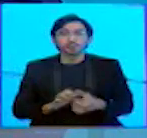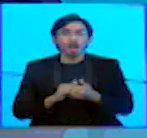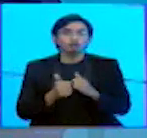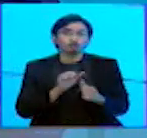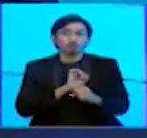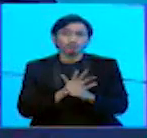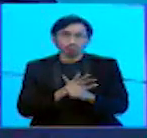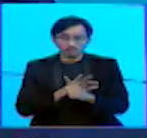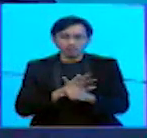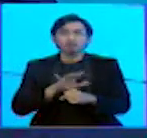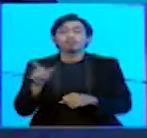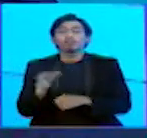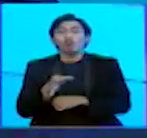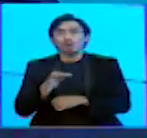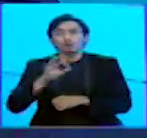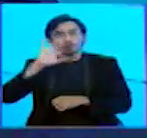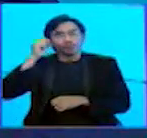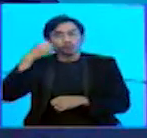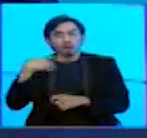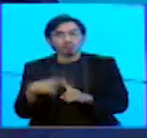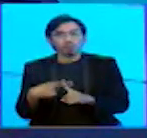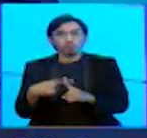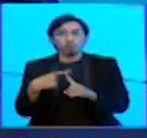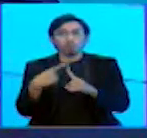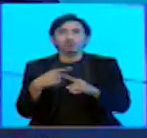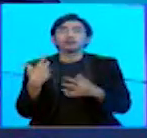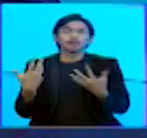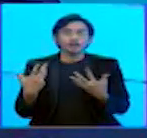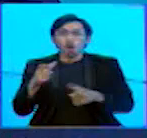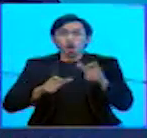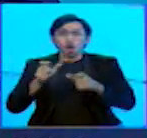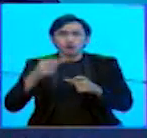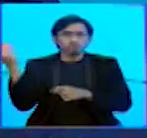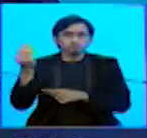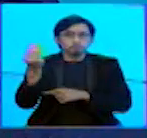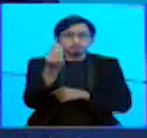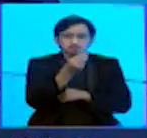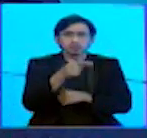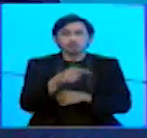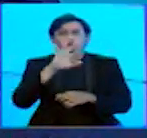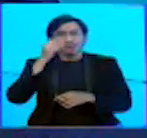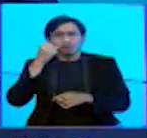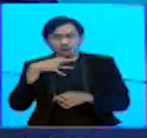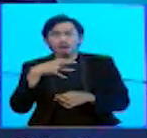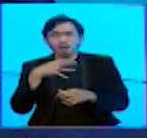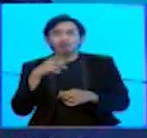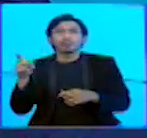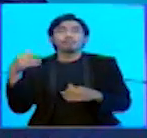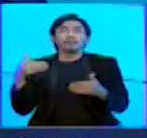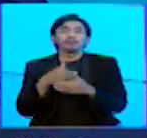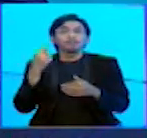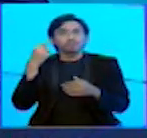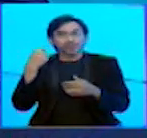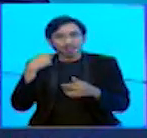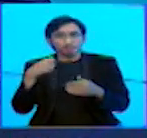Kasus COVID-19 di Pulau Sumatera tengah melonjak. Untuk memperketat pelaku perjalanan dari Sumatera, Menteri Perhubungan Budi Karya Sumadi